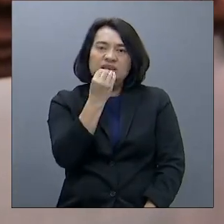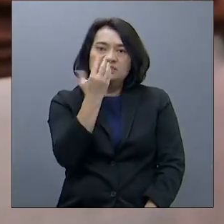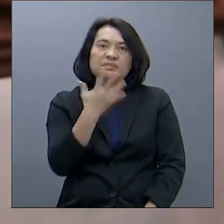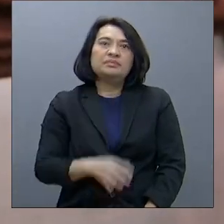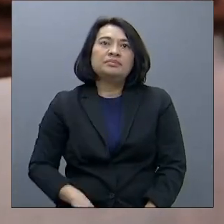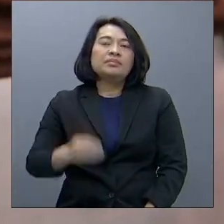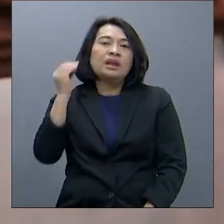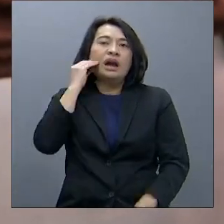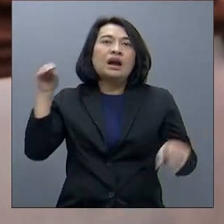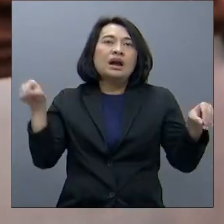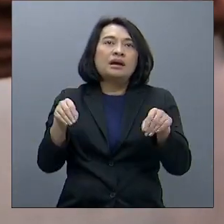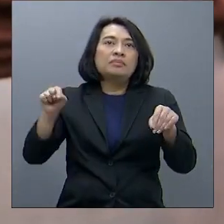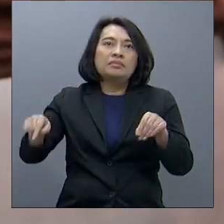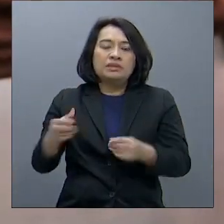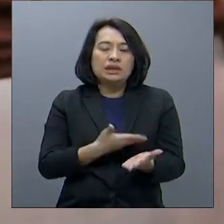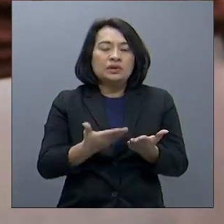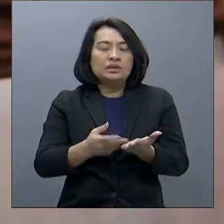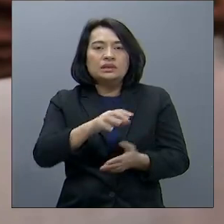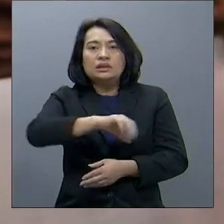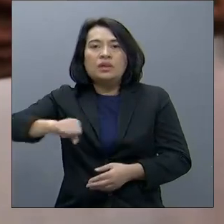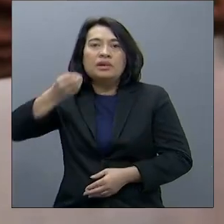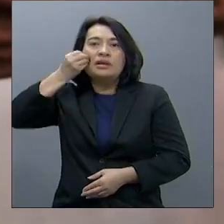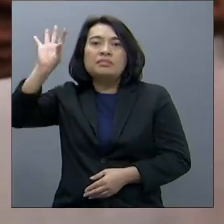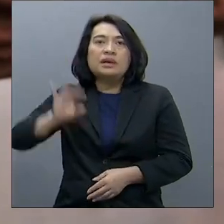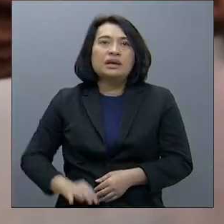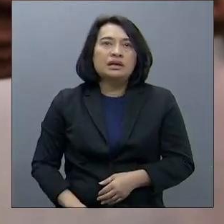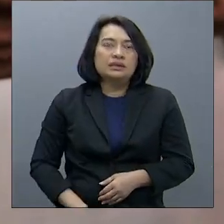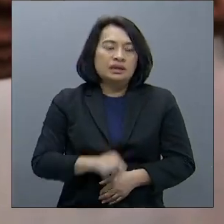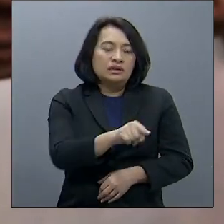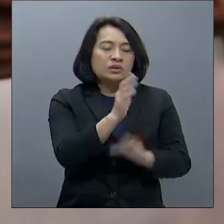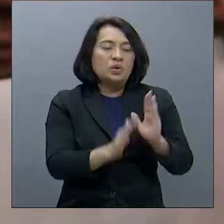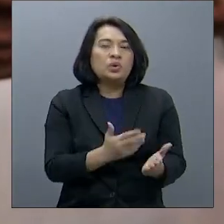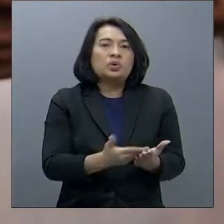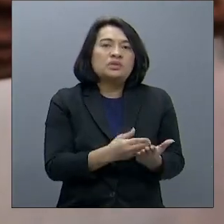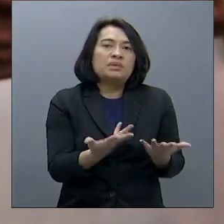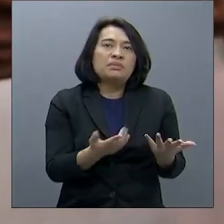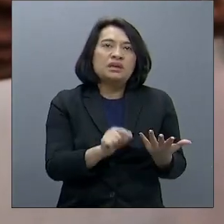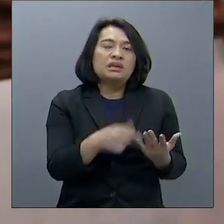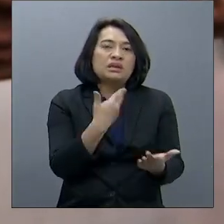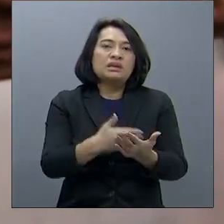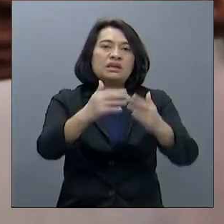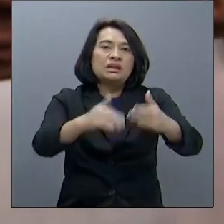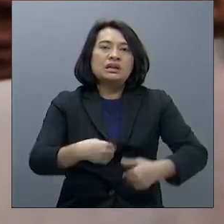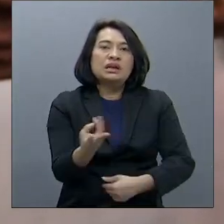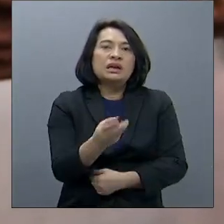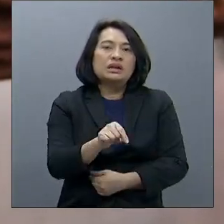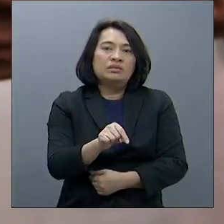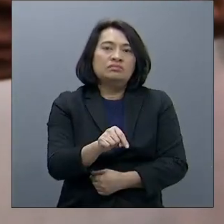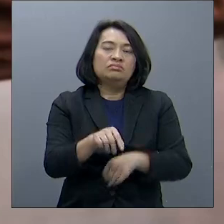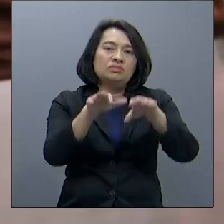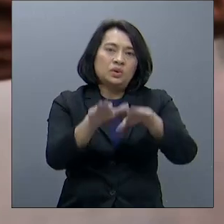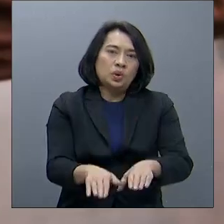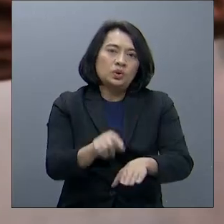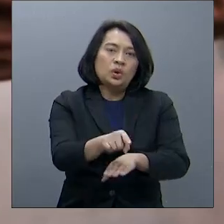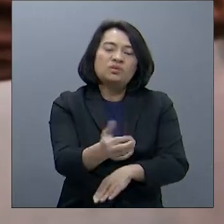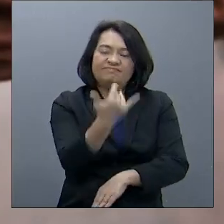บ้านอยู่ละแวกนี้เขาจะซื้อกลับบ้านแต่บางคนเขาก็ไม่ซื้อทำให้รายได้เราลดลงเรามีผลกระทบทางตรงค่ะทั้งเรื่อง